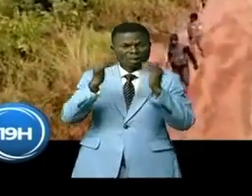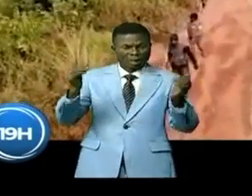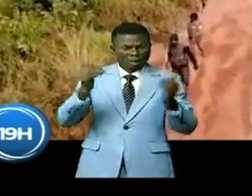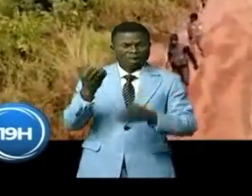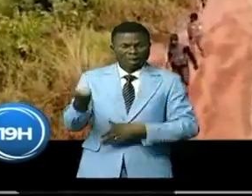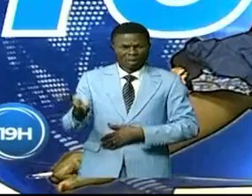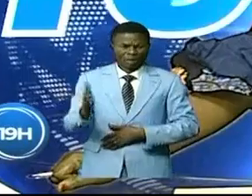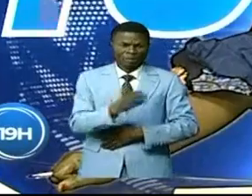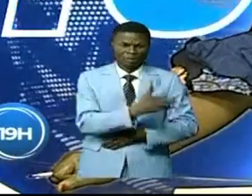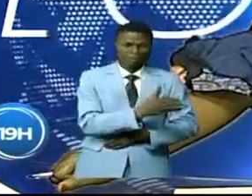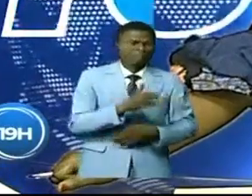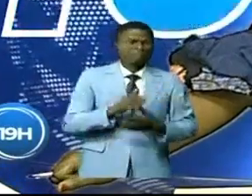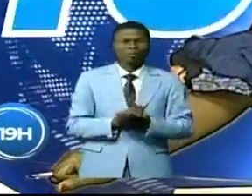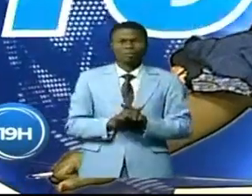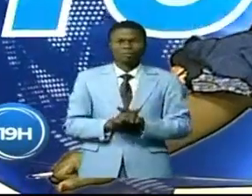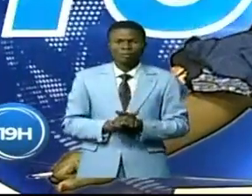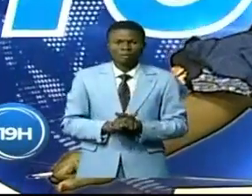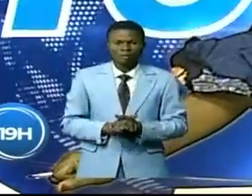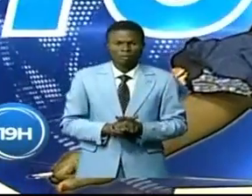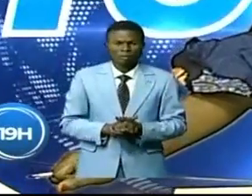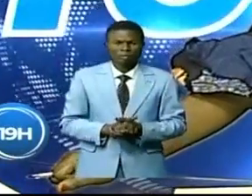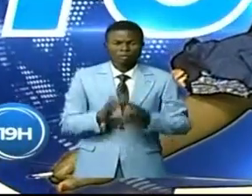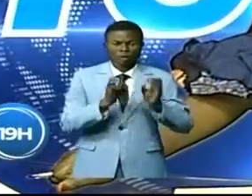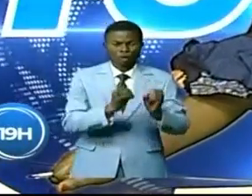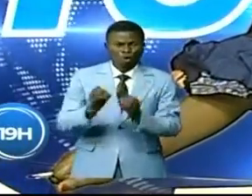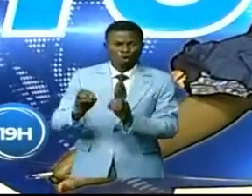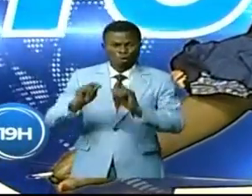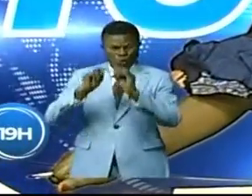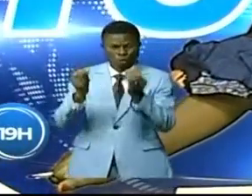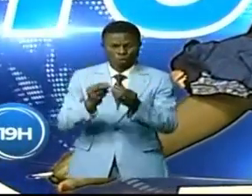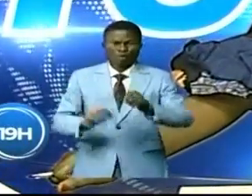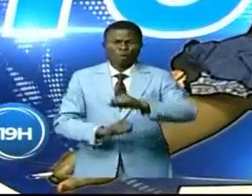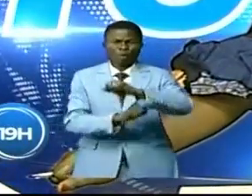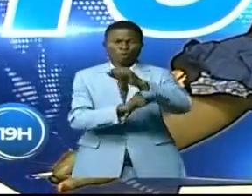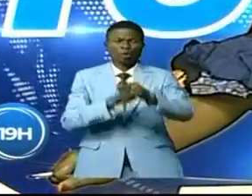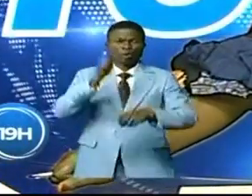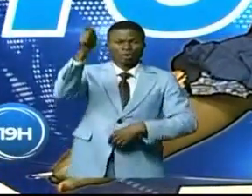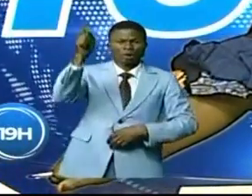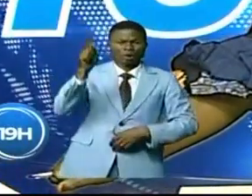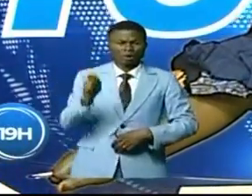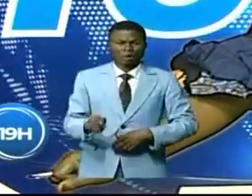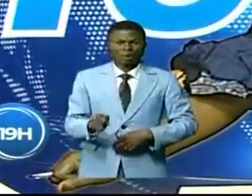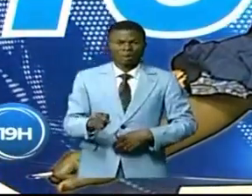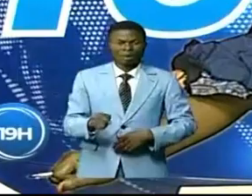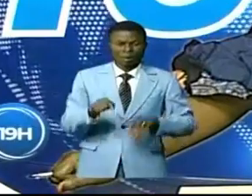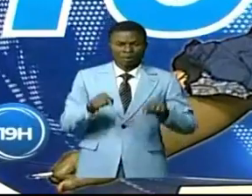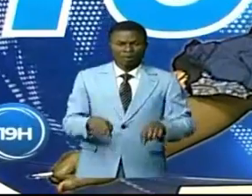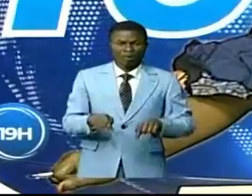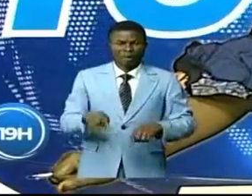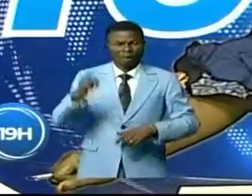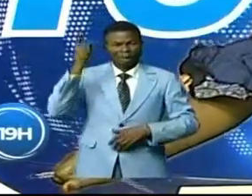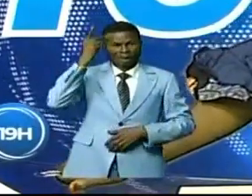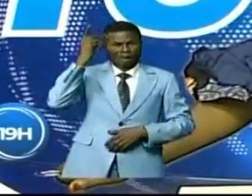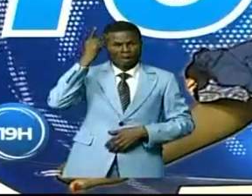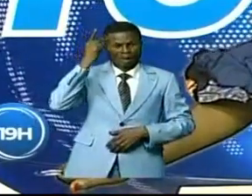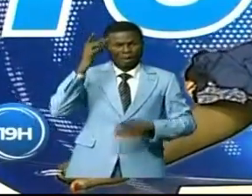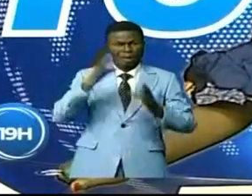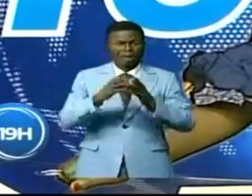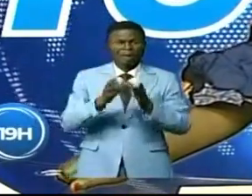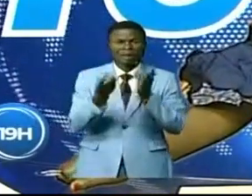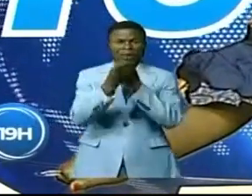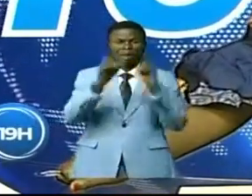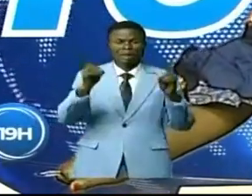siège. Une autre organisation de soutien au FARDC, c'est cette fois-ci ici à Kinshasa avec la